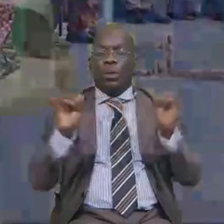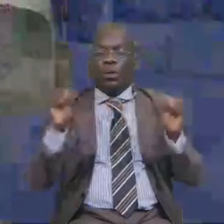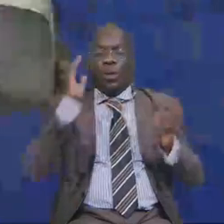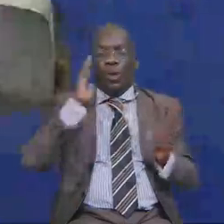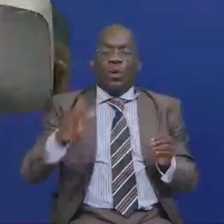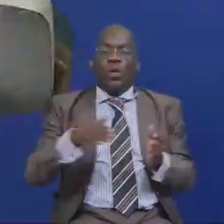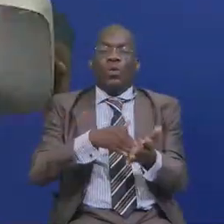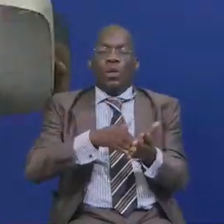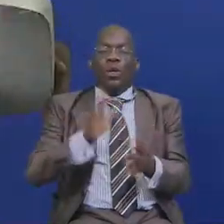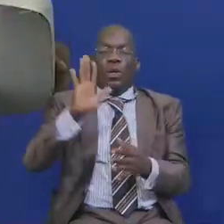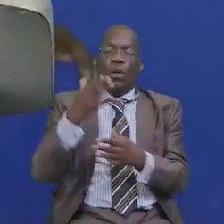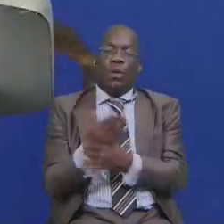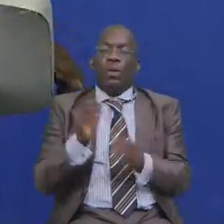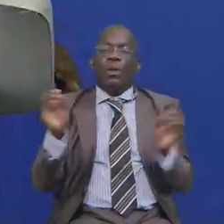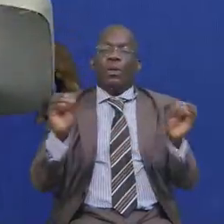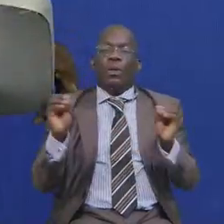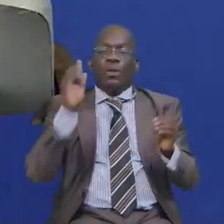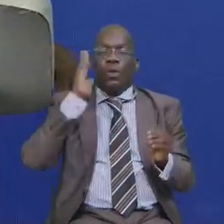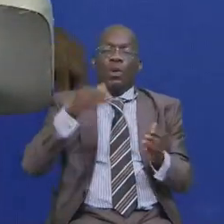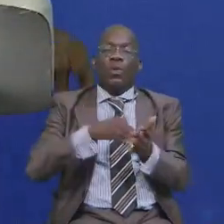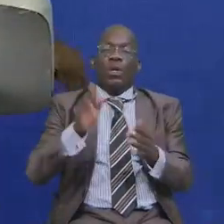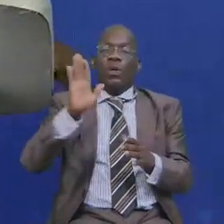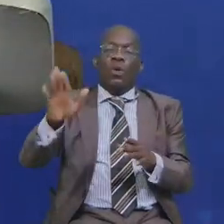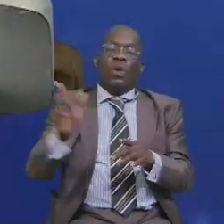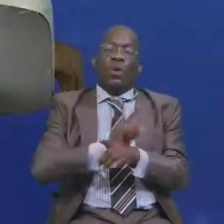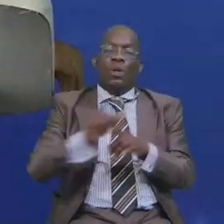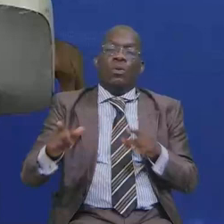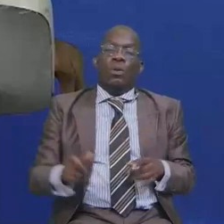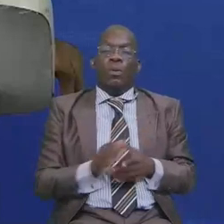Rien ne va affaiblir tes efforts.